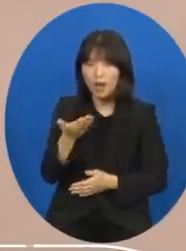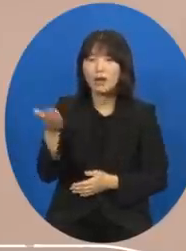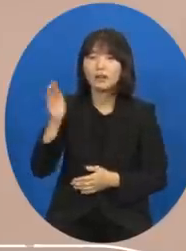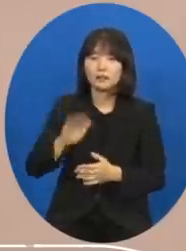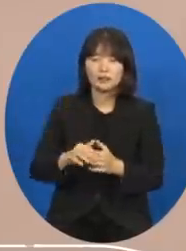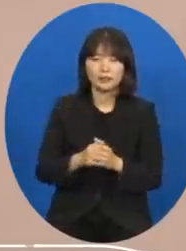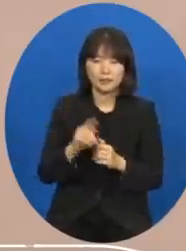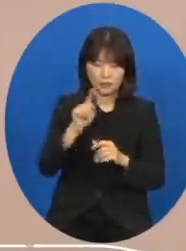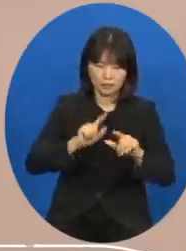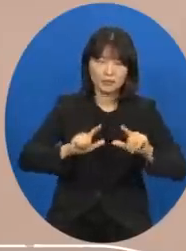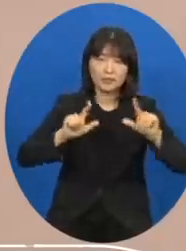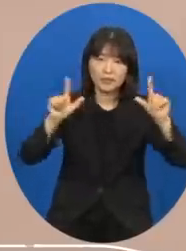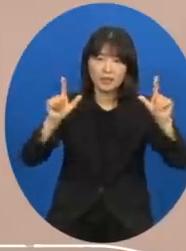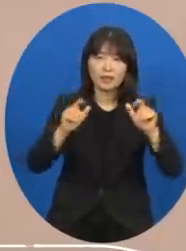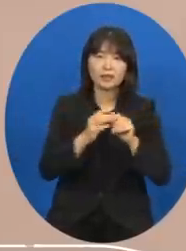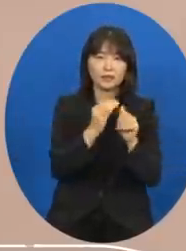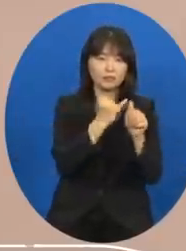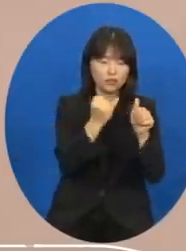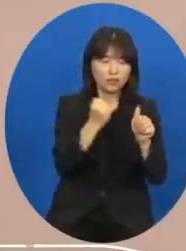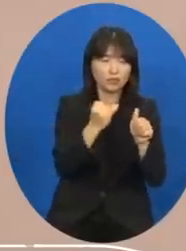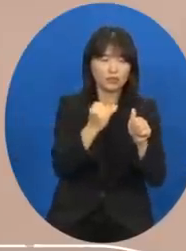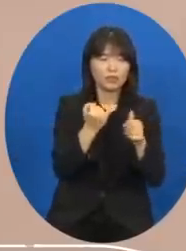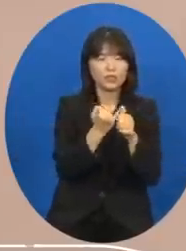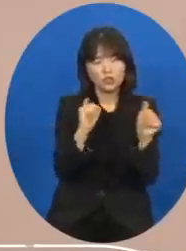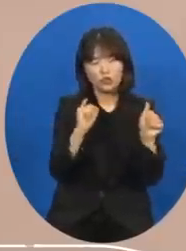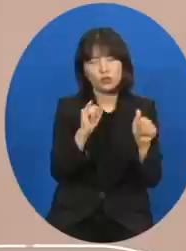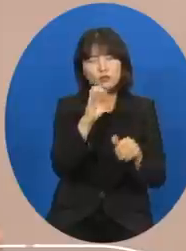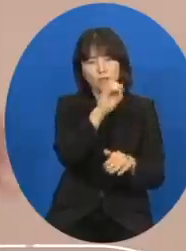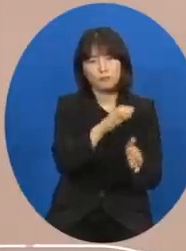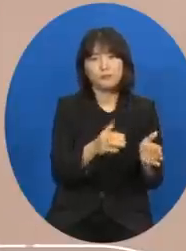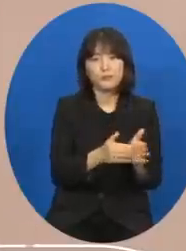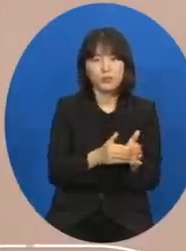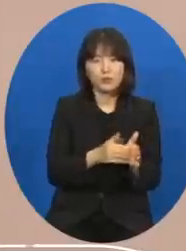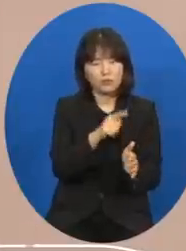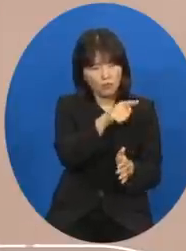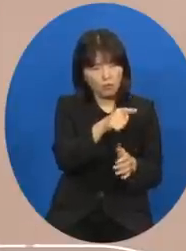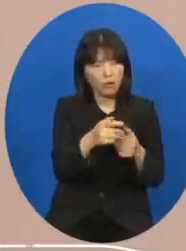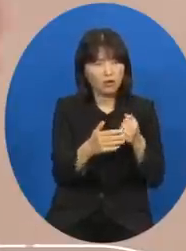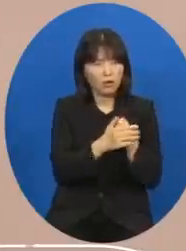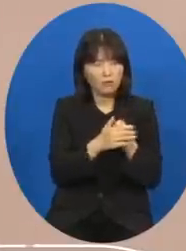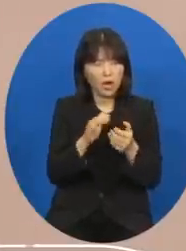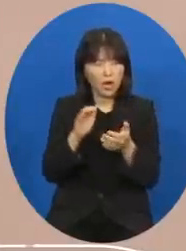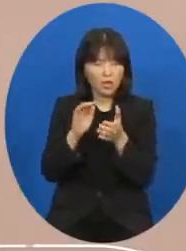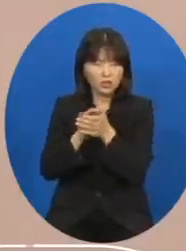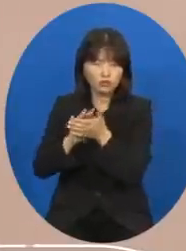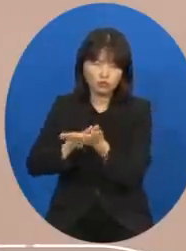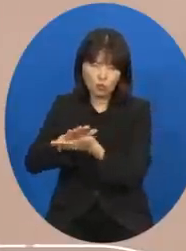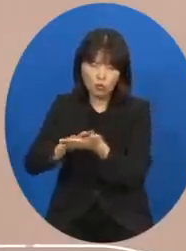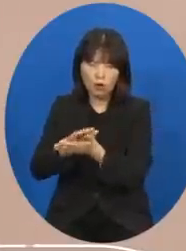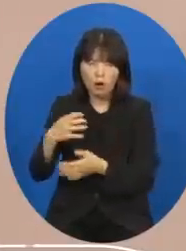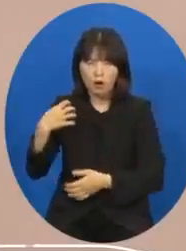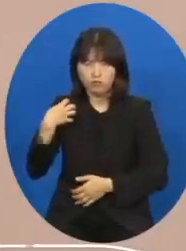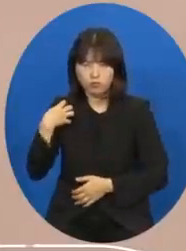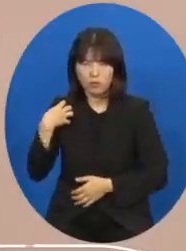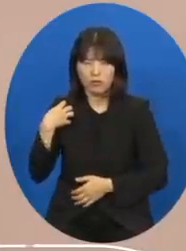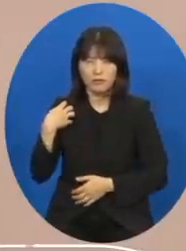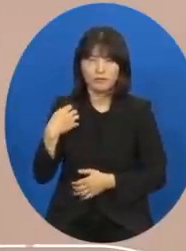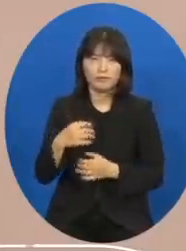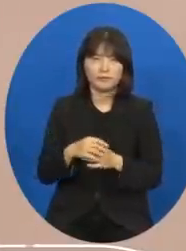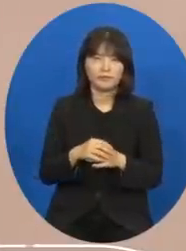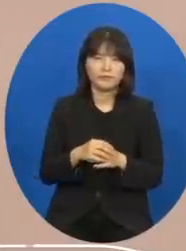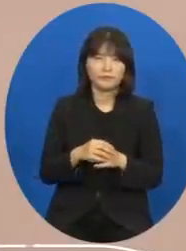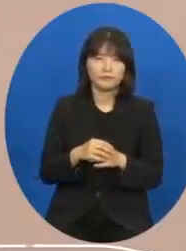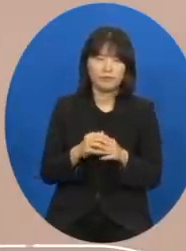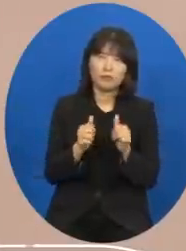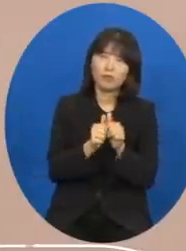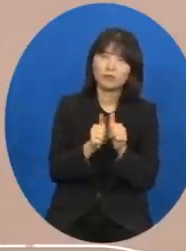날 아내에게 헤어지자고 그랬어요. 너 때문에 친구랑 노는 게 아무래도 부담스럽다.